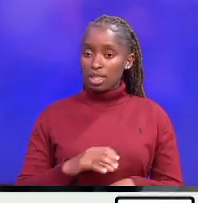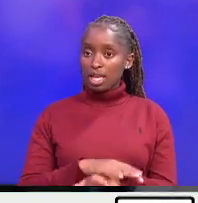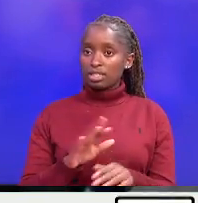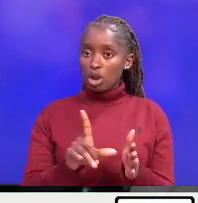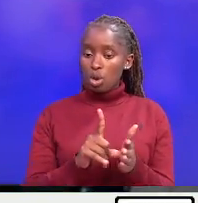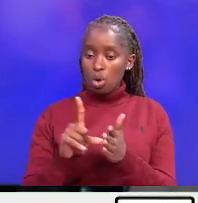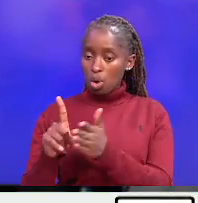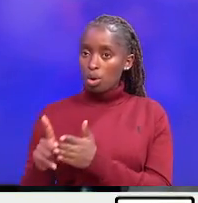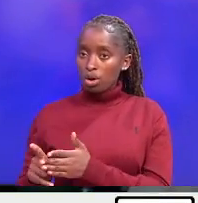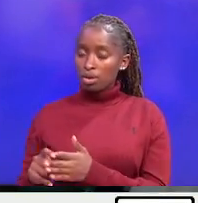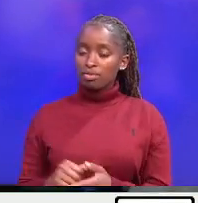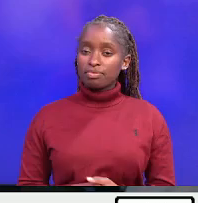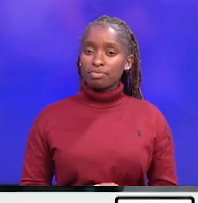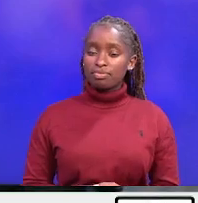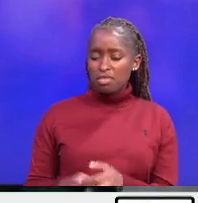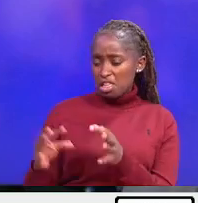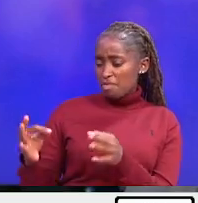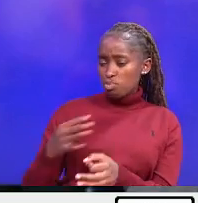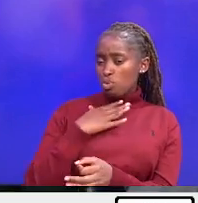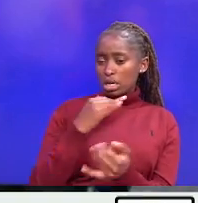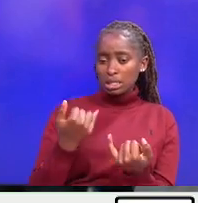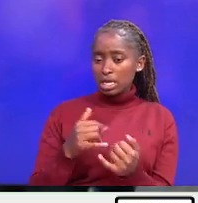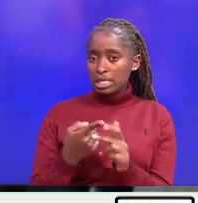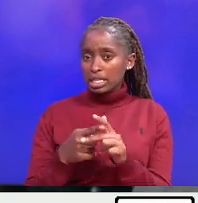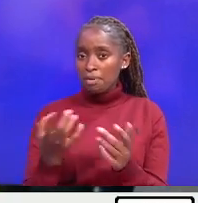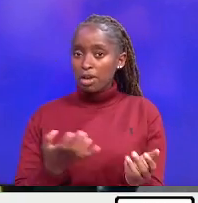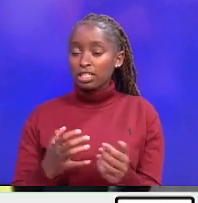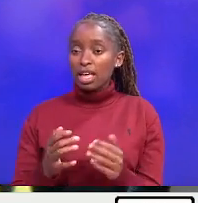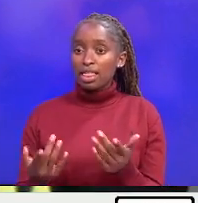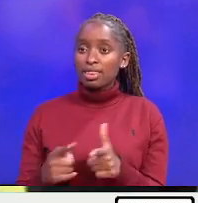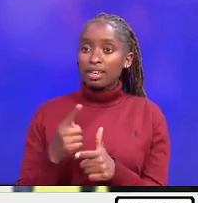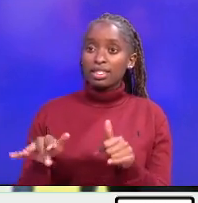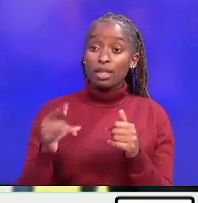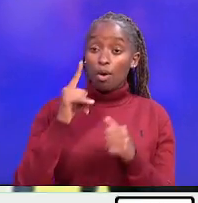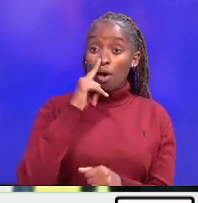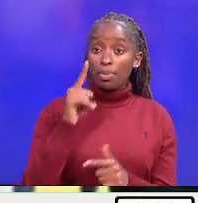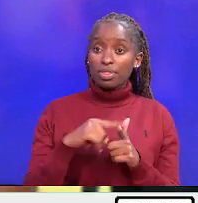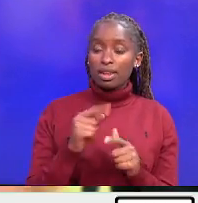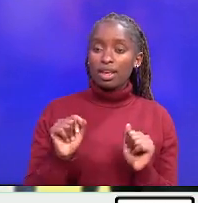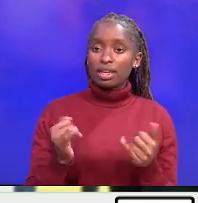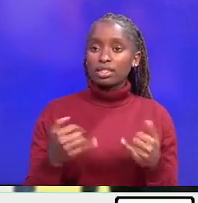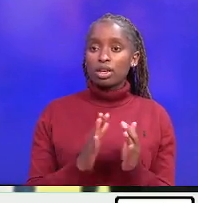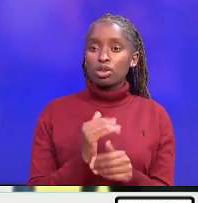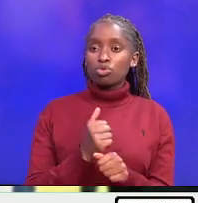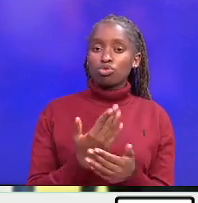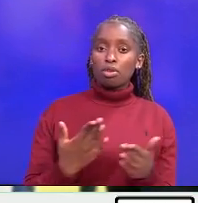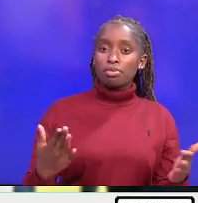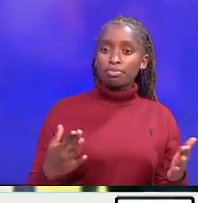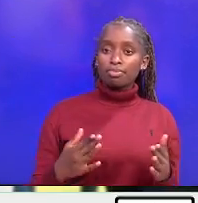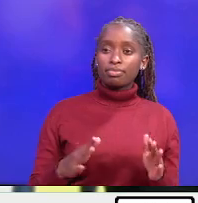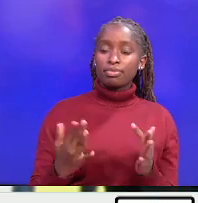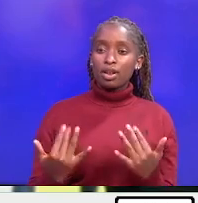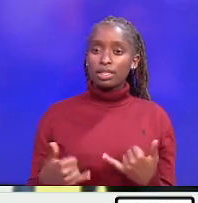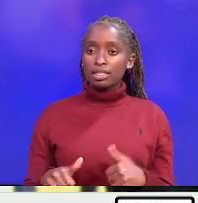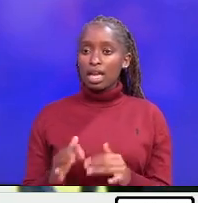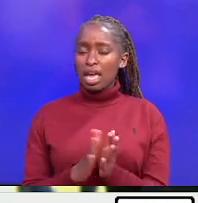Kama unataka kuanza biashara, wewe ni mwenye biashara uko home, we have, you know, unaweza learn skills. That's pale. Wewe mtu wa biashara unapiga hustle yako, unataka vitu